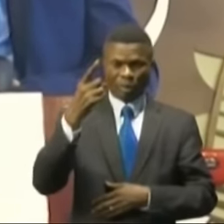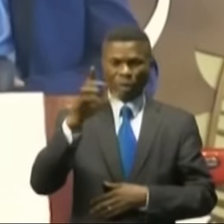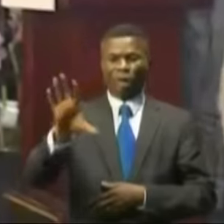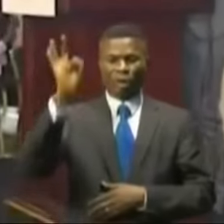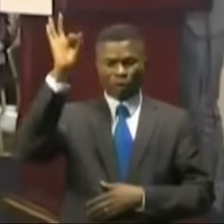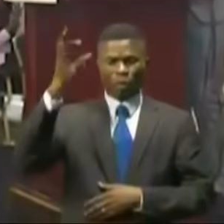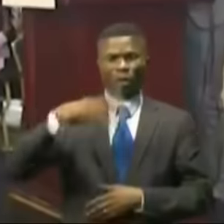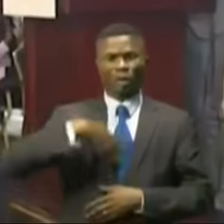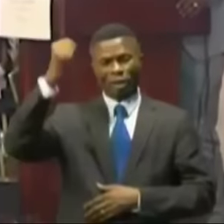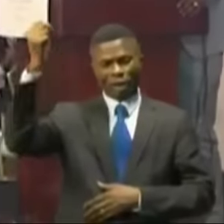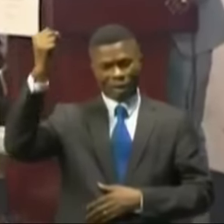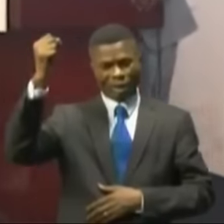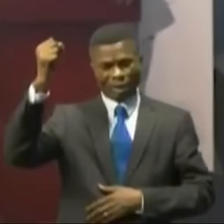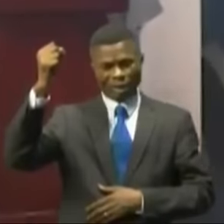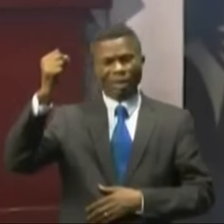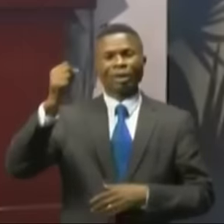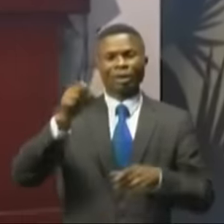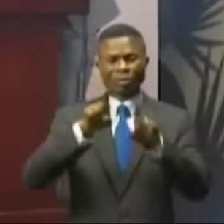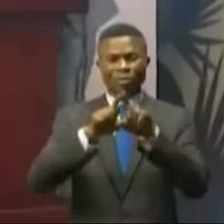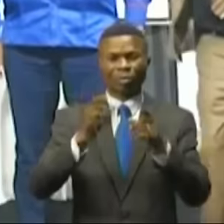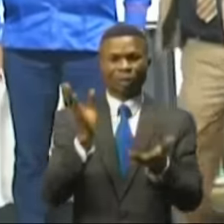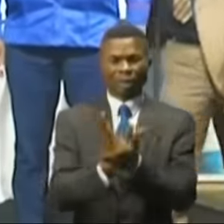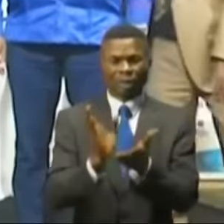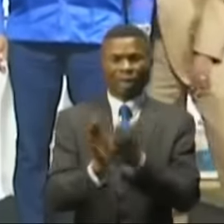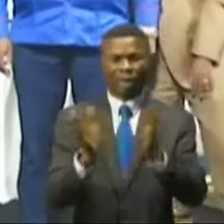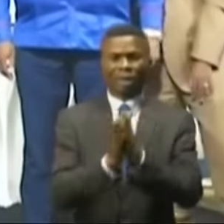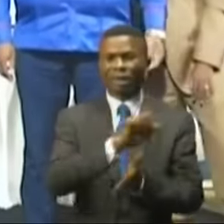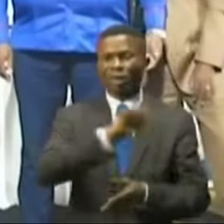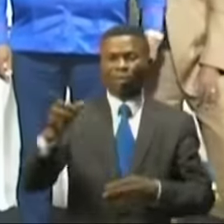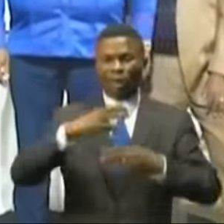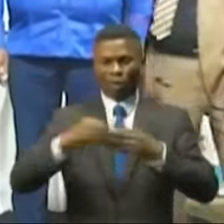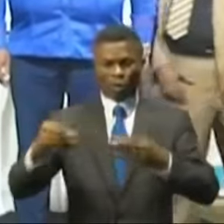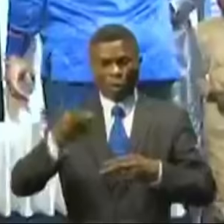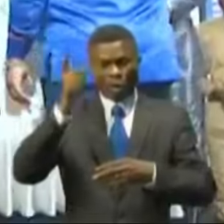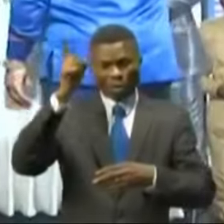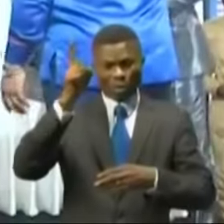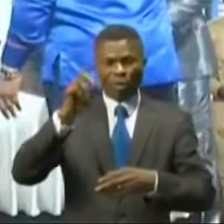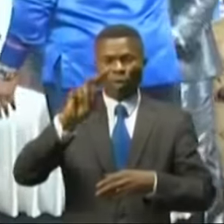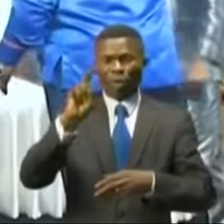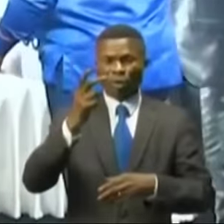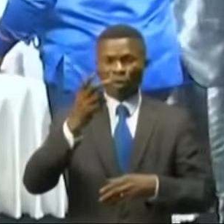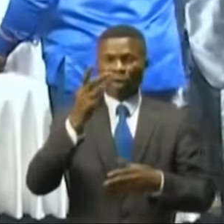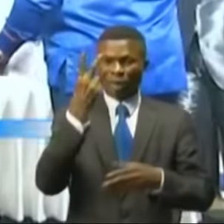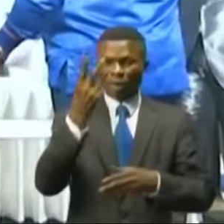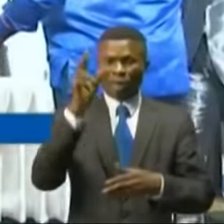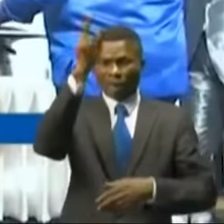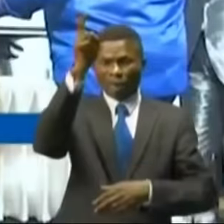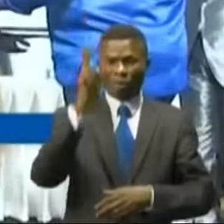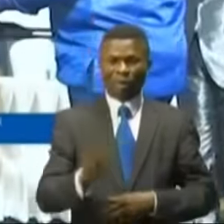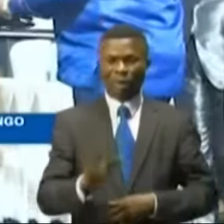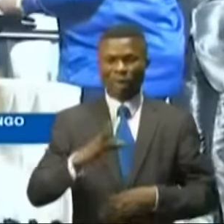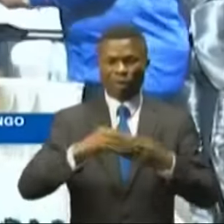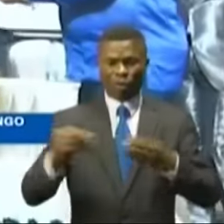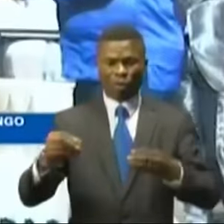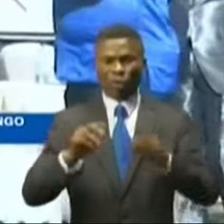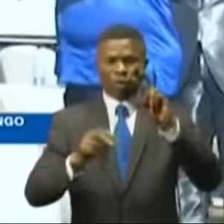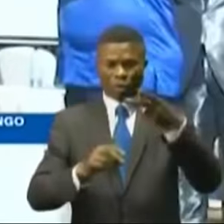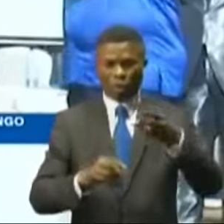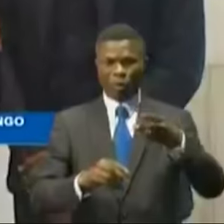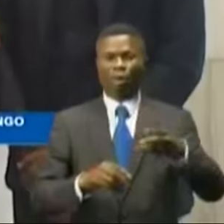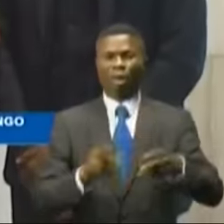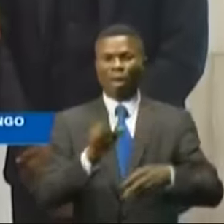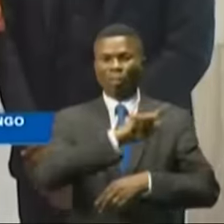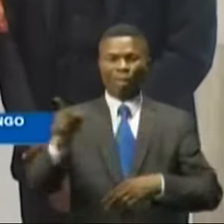primées, gagnant respectivement un chèque de 10 000 $ pour la première, 2 500 $ pour la seconde et